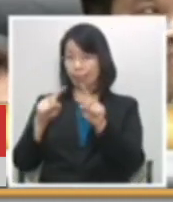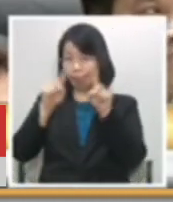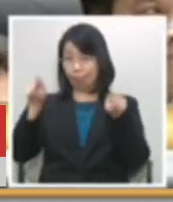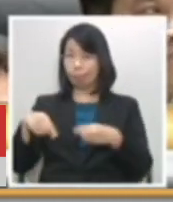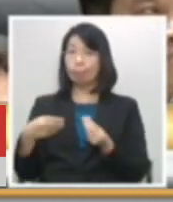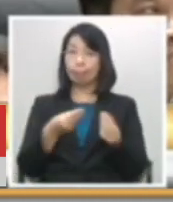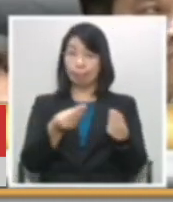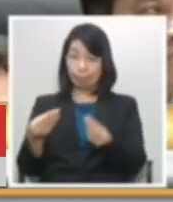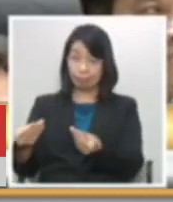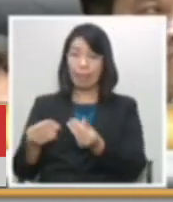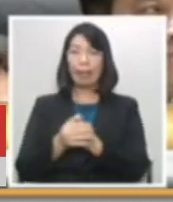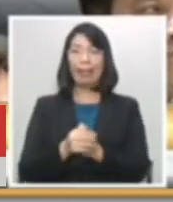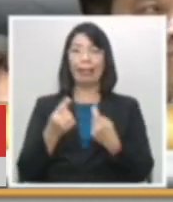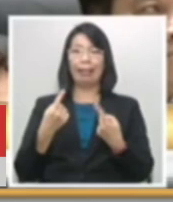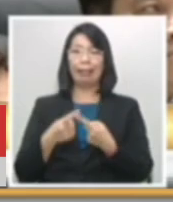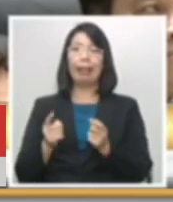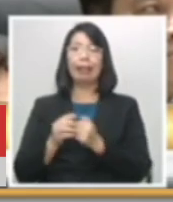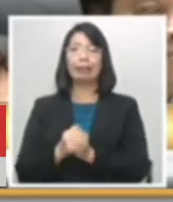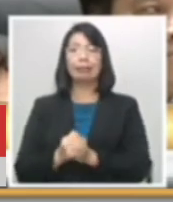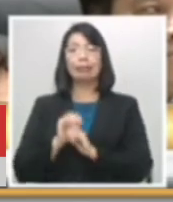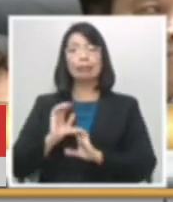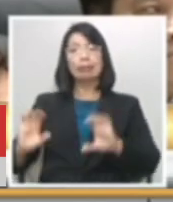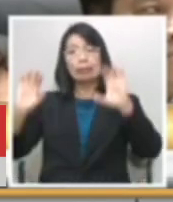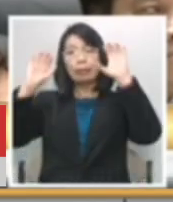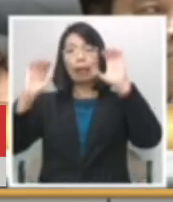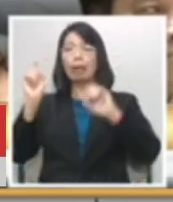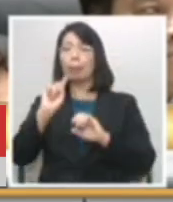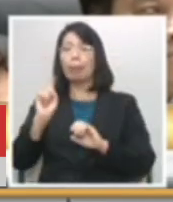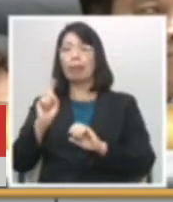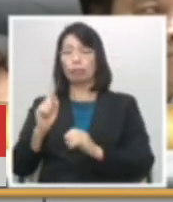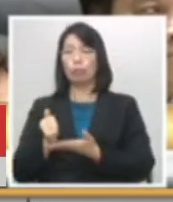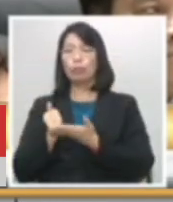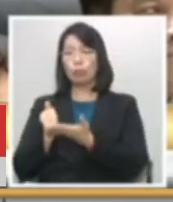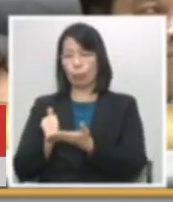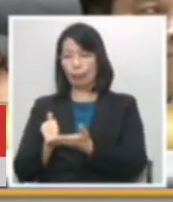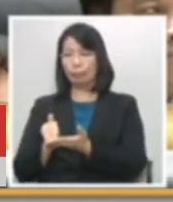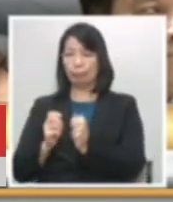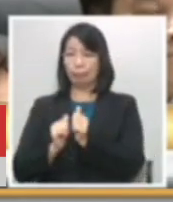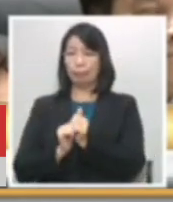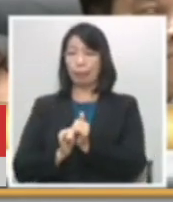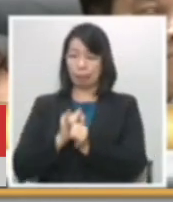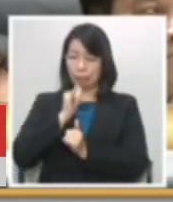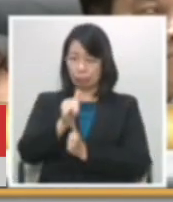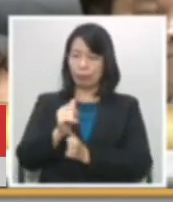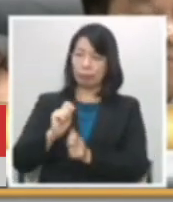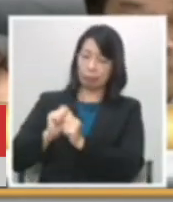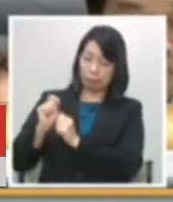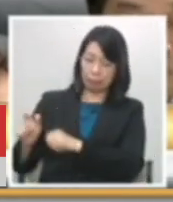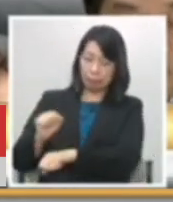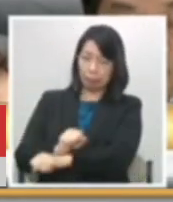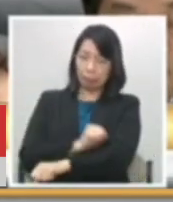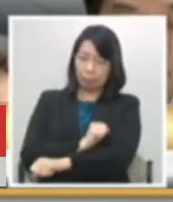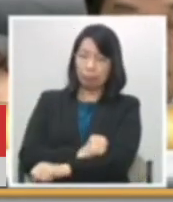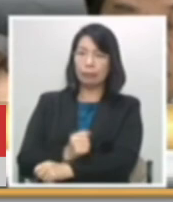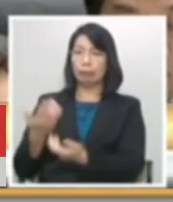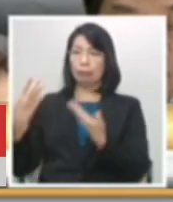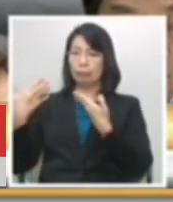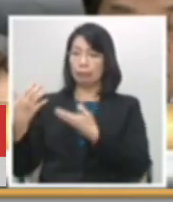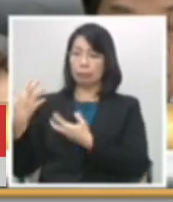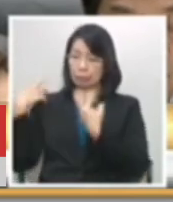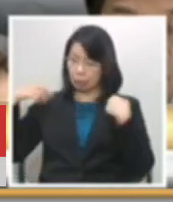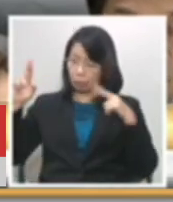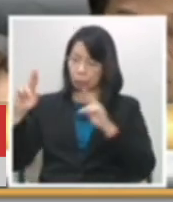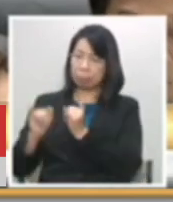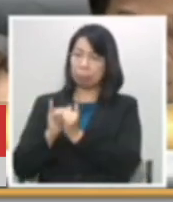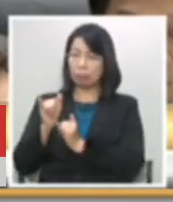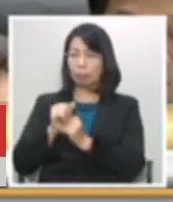คลที่จะจ่ายค่าใช้จ่ายในการเดินสำรวจรังวัดค่าธรรมเนียมค่าต่างๆ